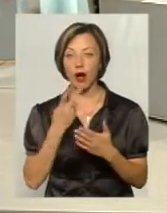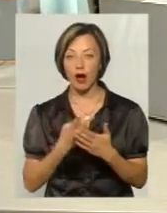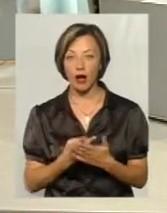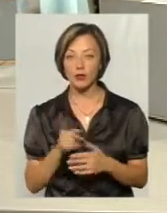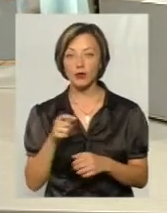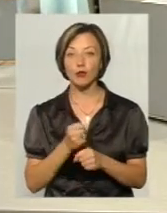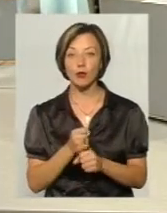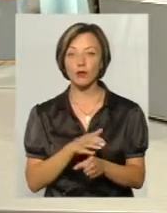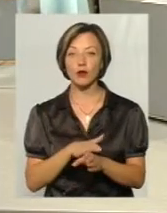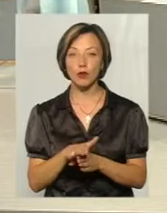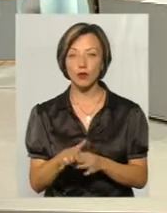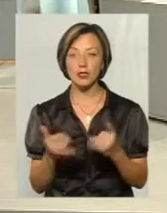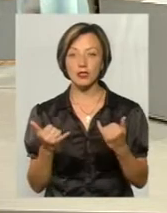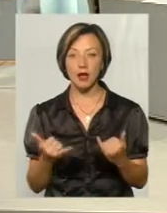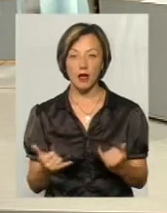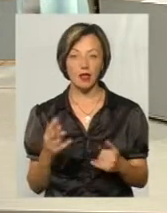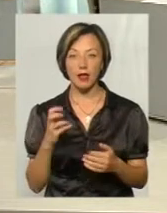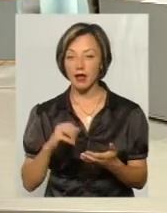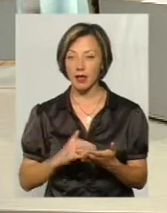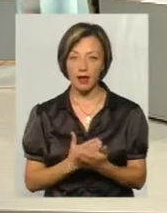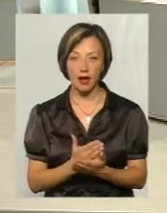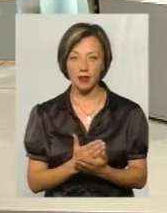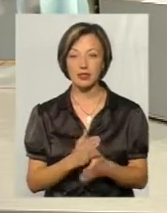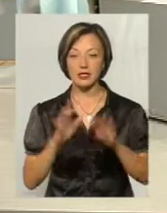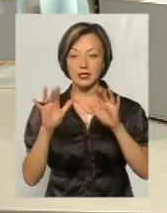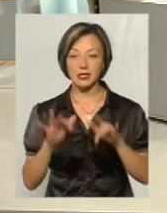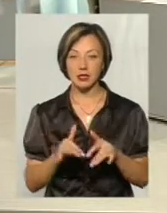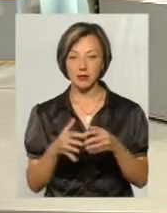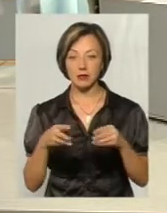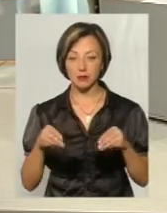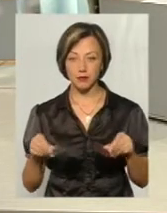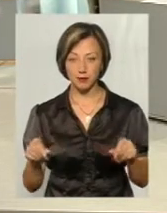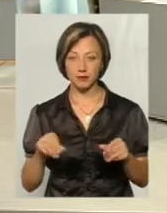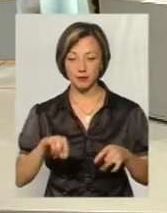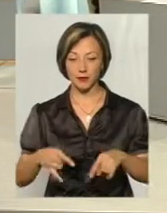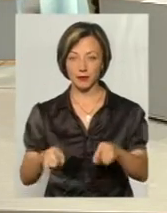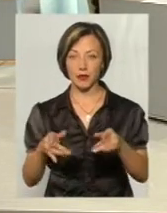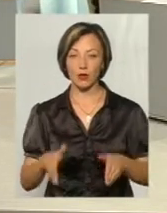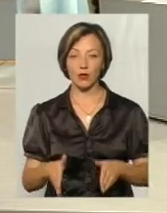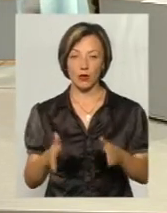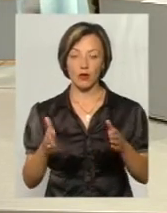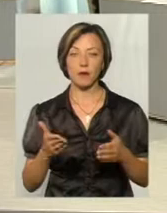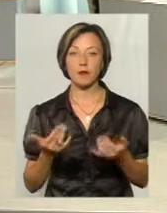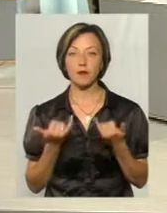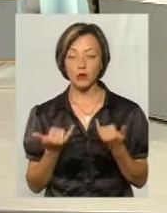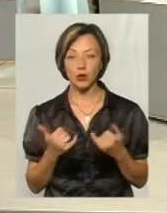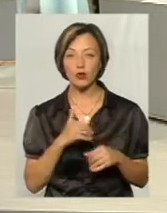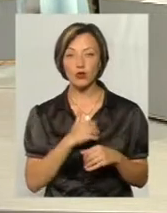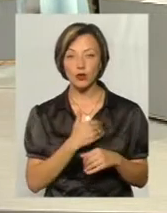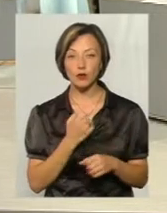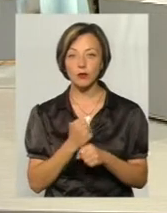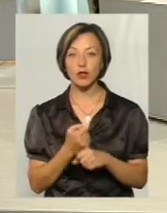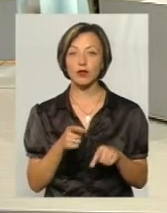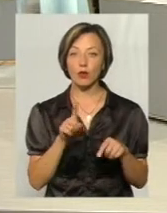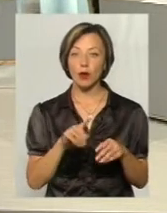ті роботи, які робляться зараз, вони неякісні. Сходить сніг, сходить асфальт. То ми сьогодні хочемо дійти до того, в